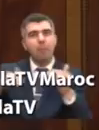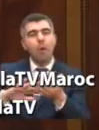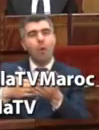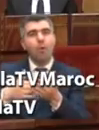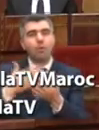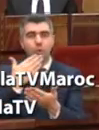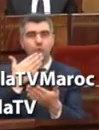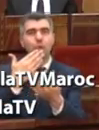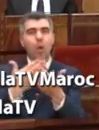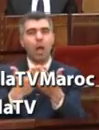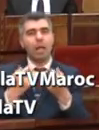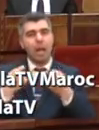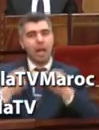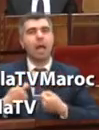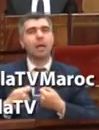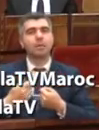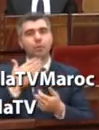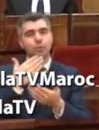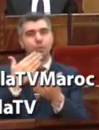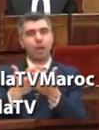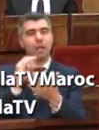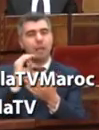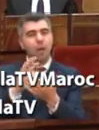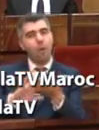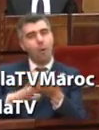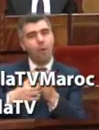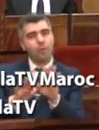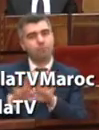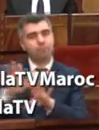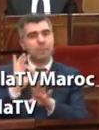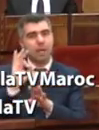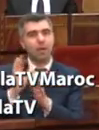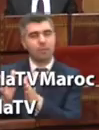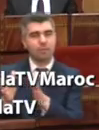سيدنا. الفعاليات التي من شأنها أن تعزز صمود الشعب الفلسطيني. تحية للأسير